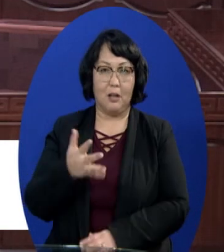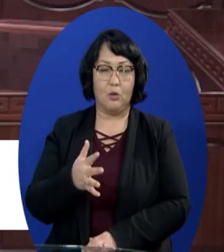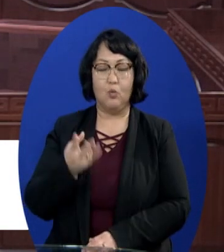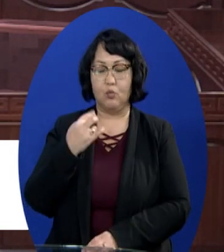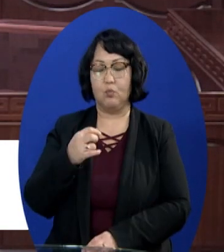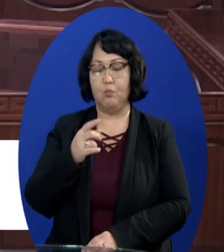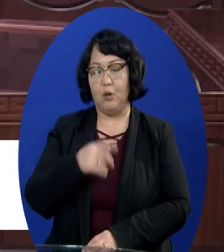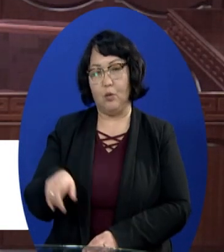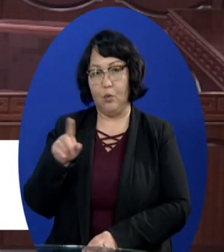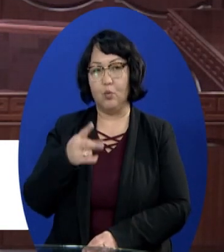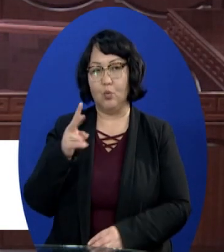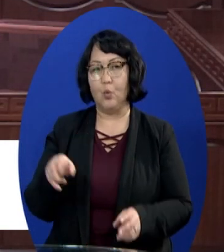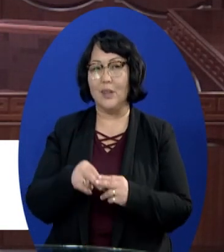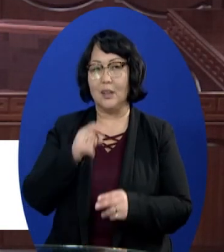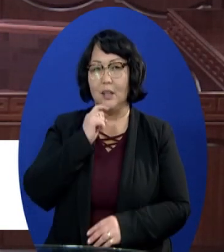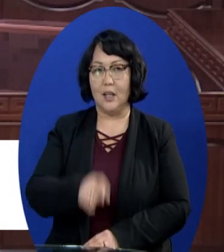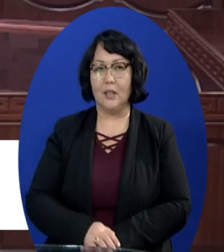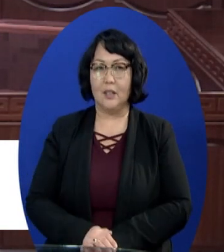цэц дүгнэлтэндээ тэмдэглэсэн байна.